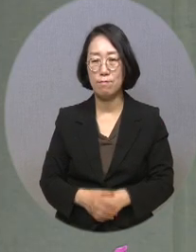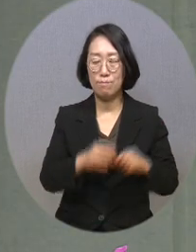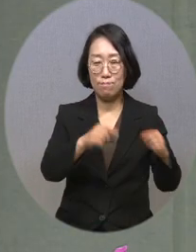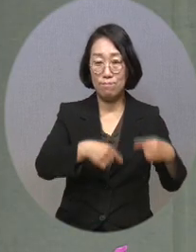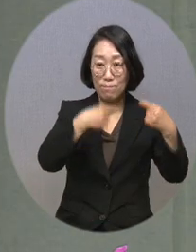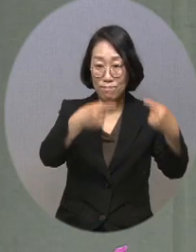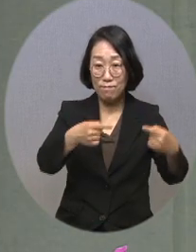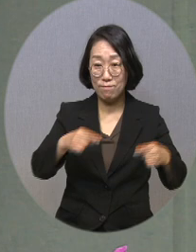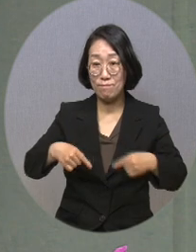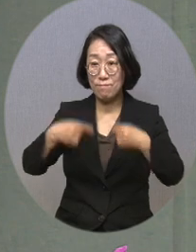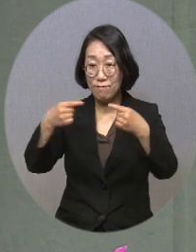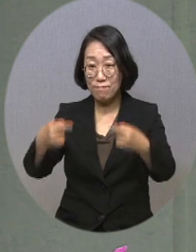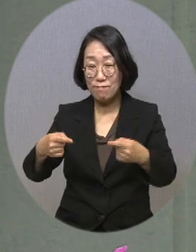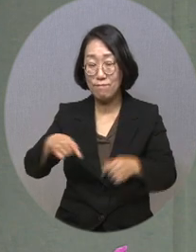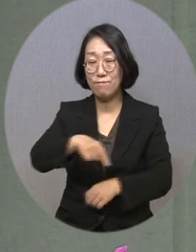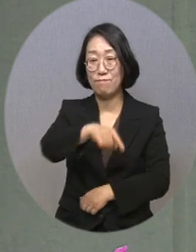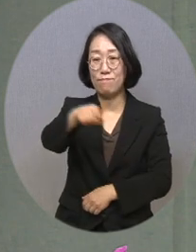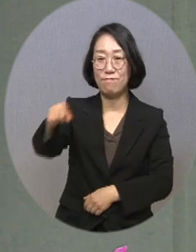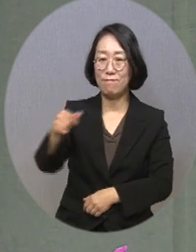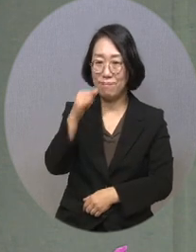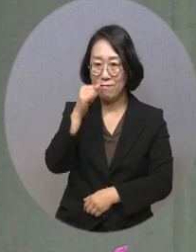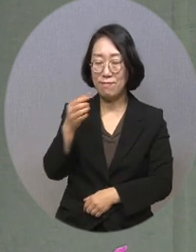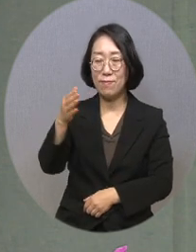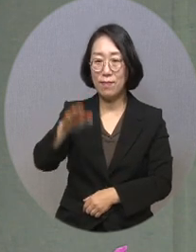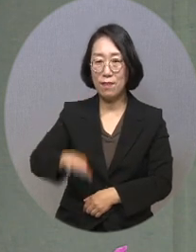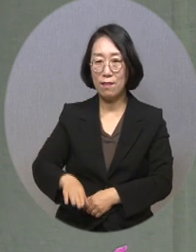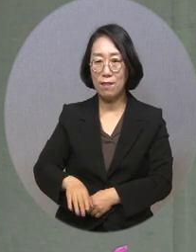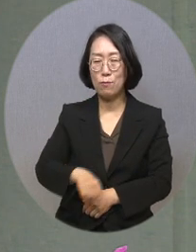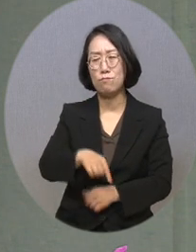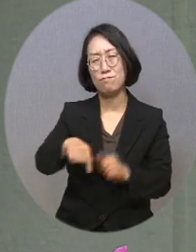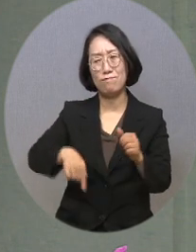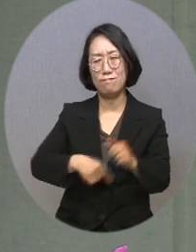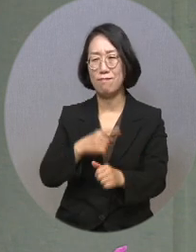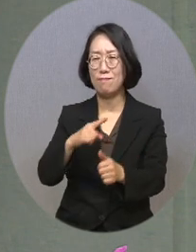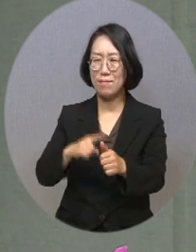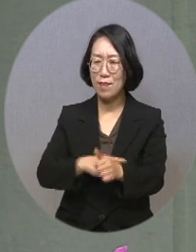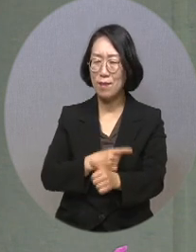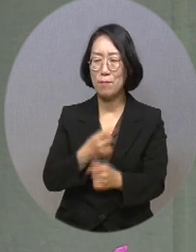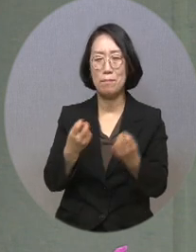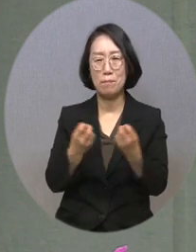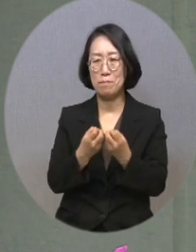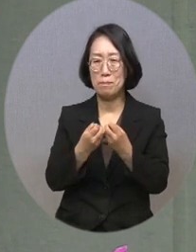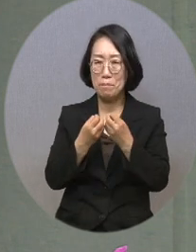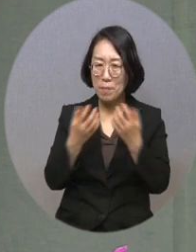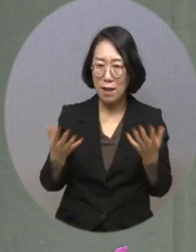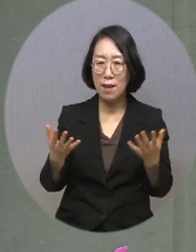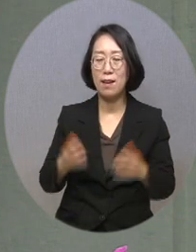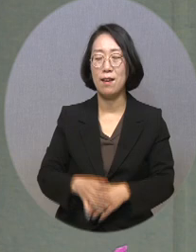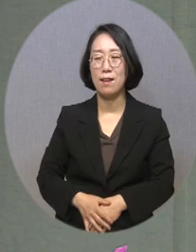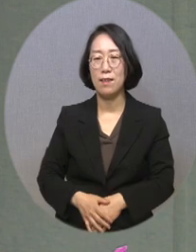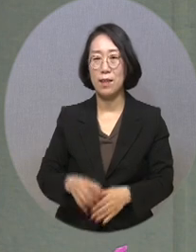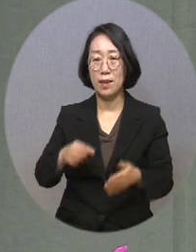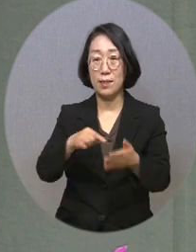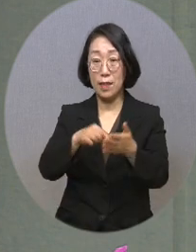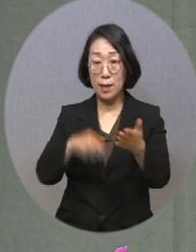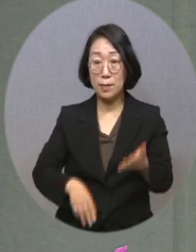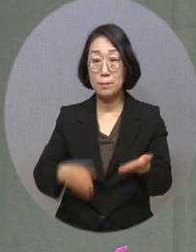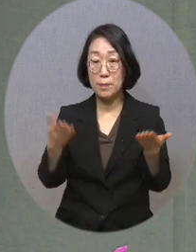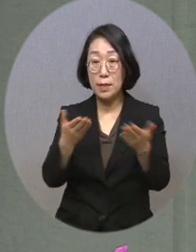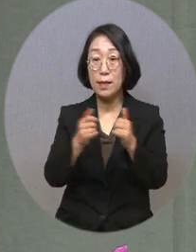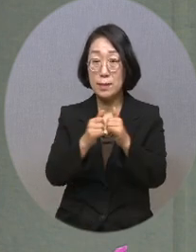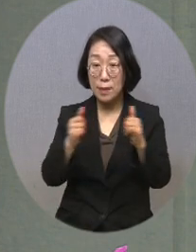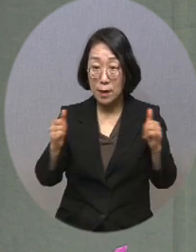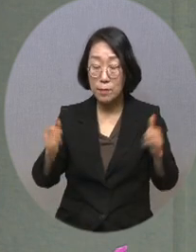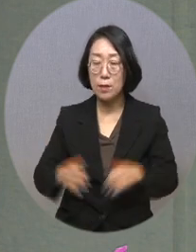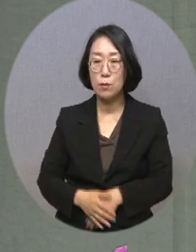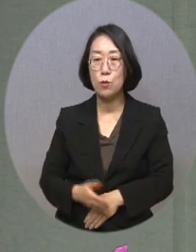사회 현상이 좀 있긴 합니다만은 뭐 그건 할 수 없는 거 아니에요. 네. 그러다 보니까 이제 세무사 여러분들도